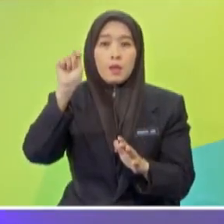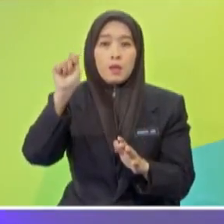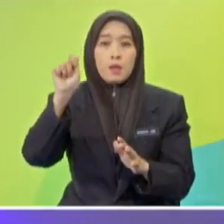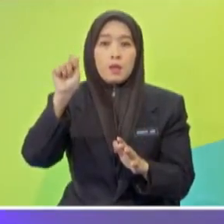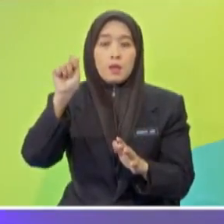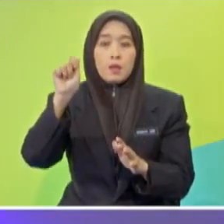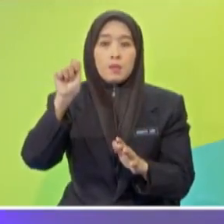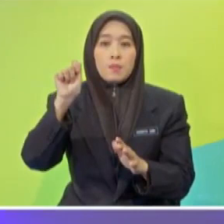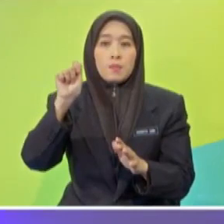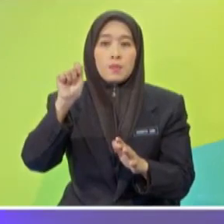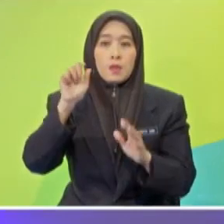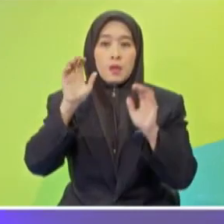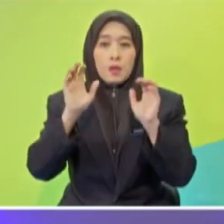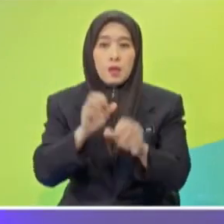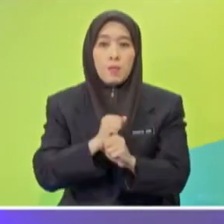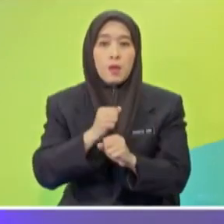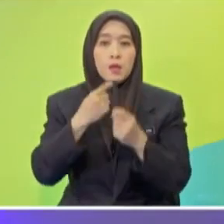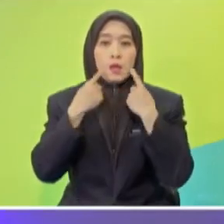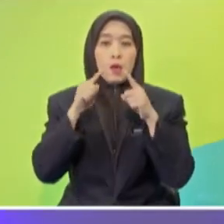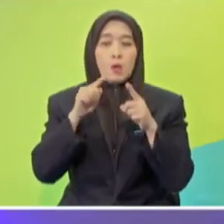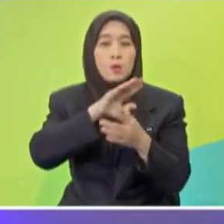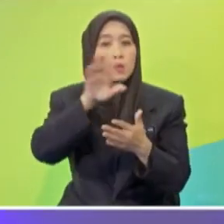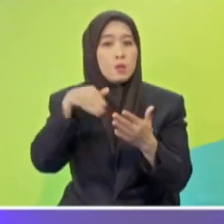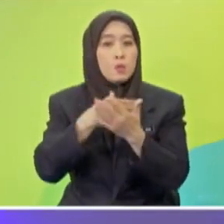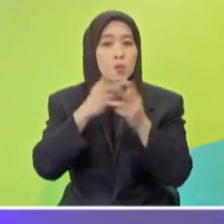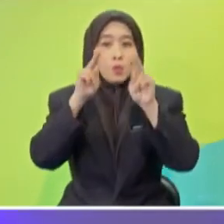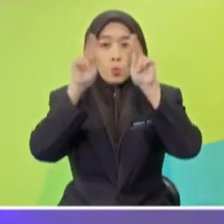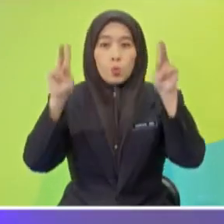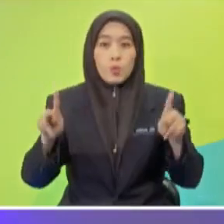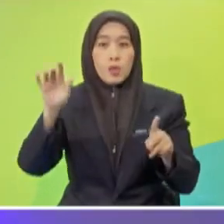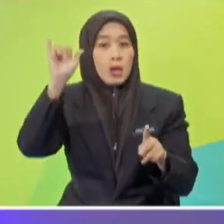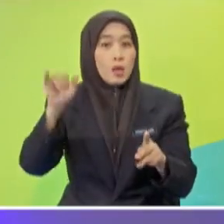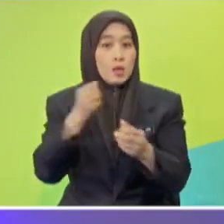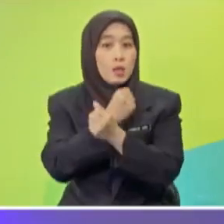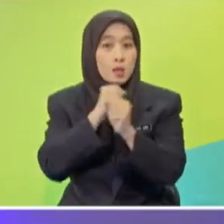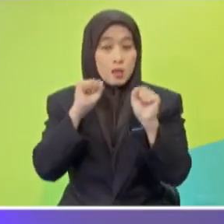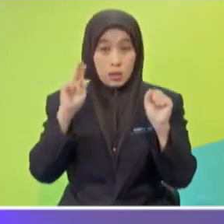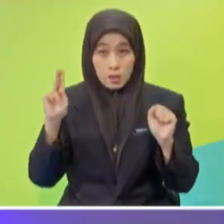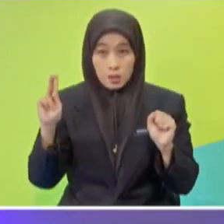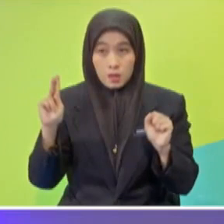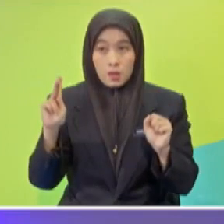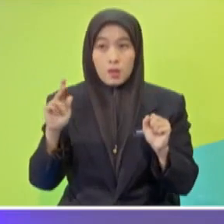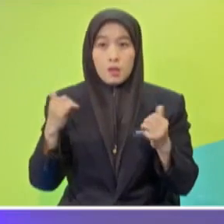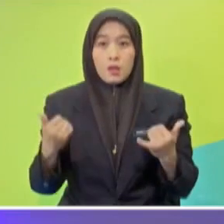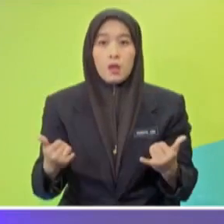dapat jawab semua kuis yang disediakan Oke jadi hari ini kita tunjukkan